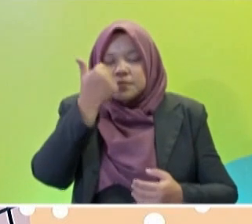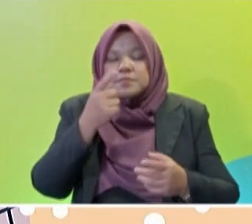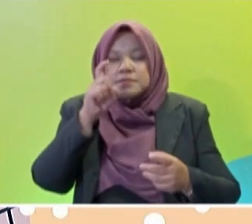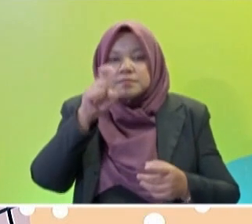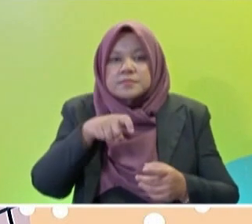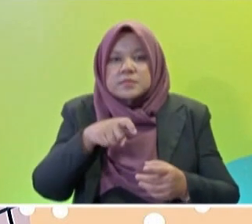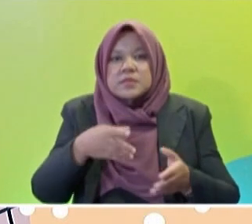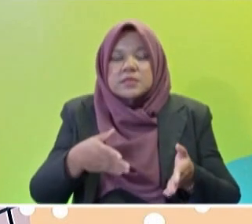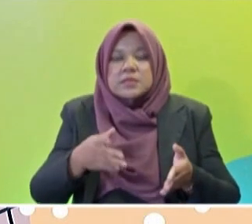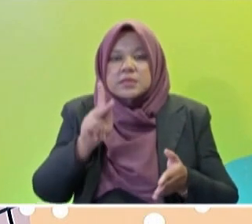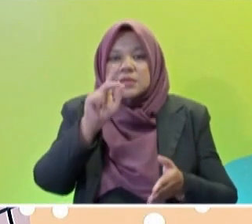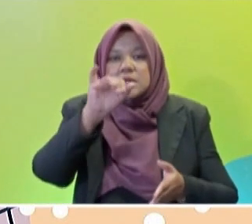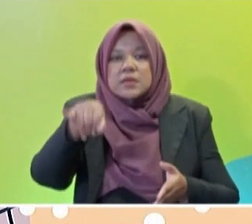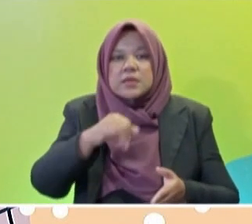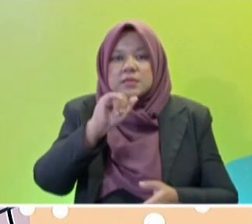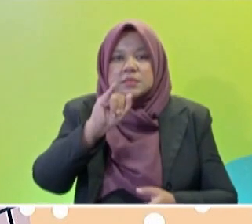lapangan